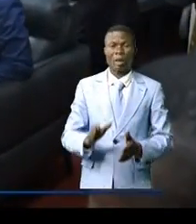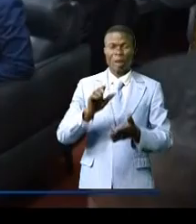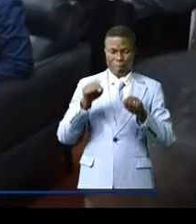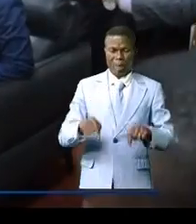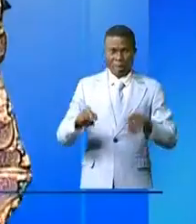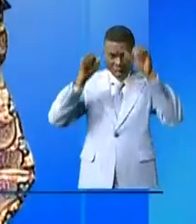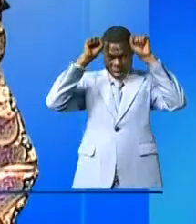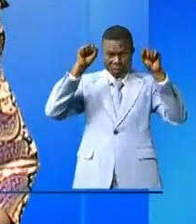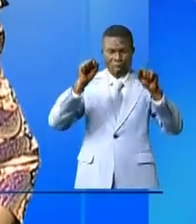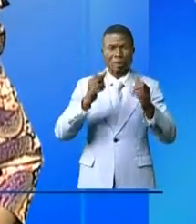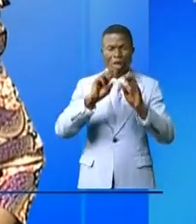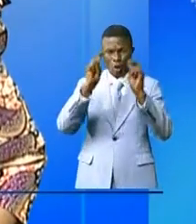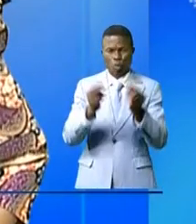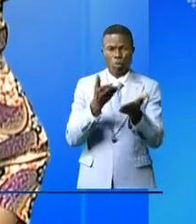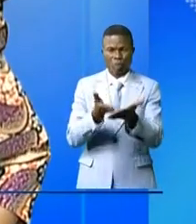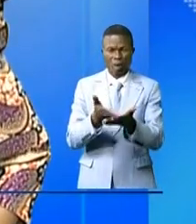en exercice.